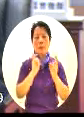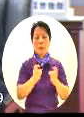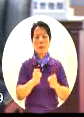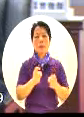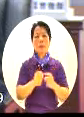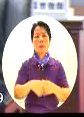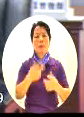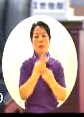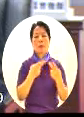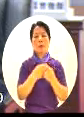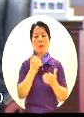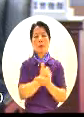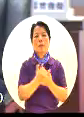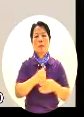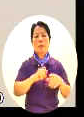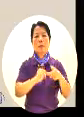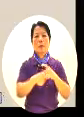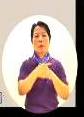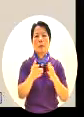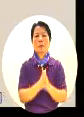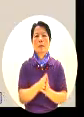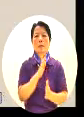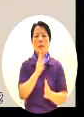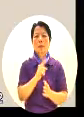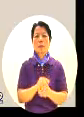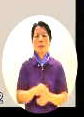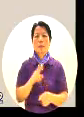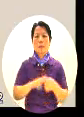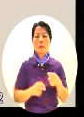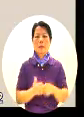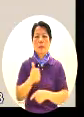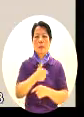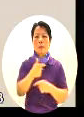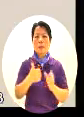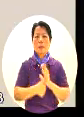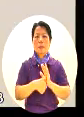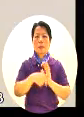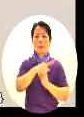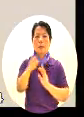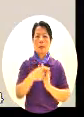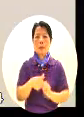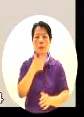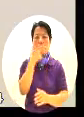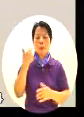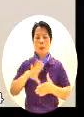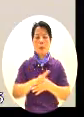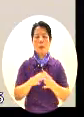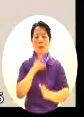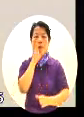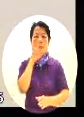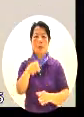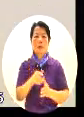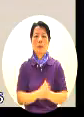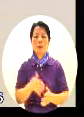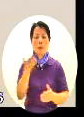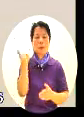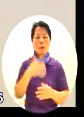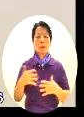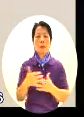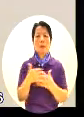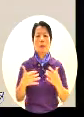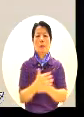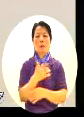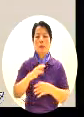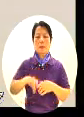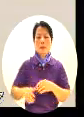哈，那董事长哈，这名应该大家足熟悉哈，赖文泰啊，就是咱前的交通局的